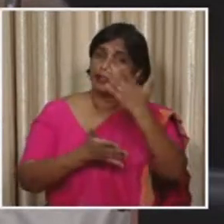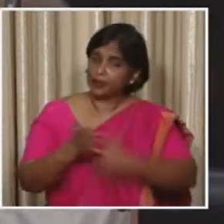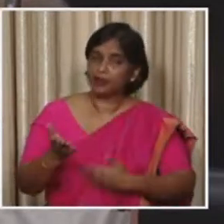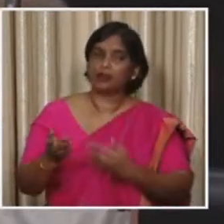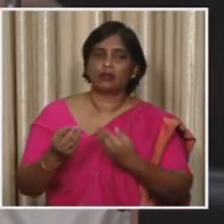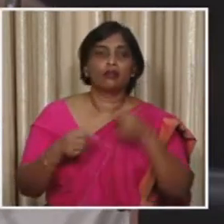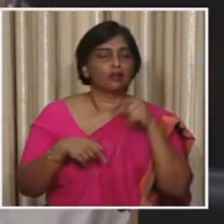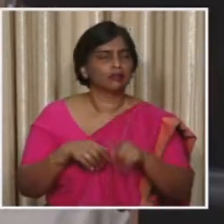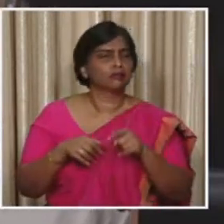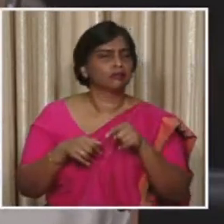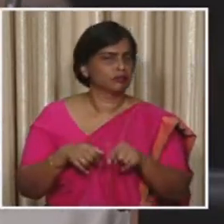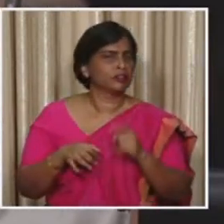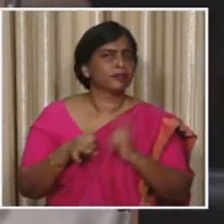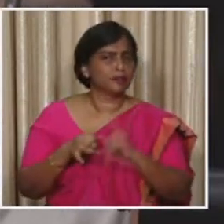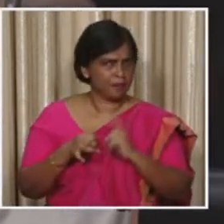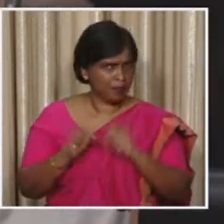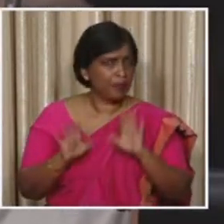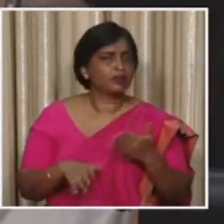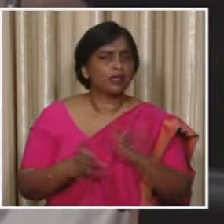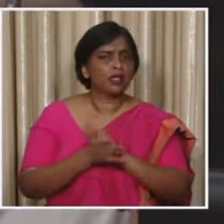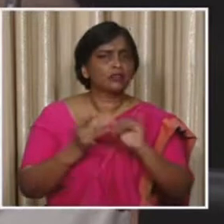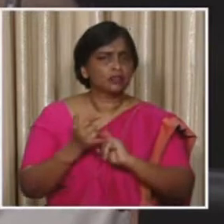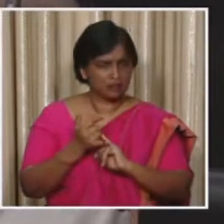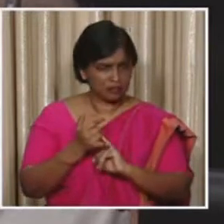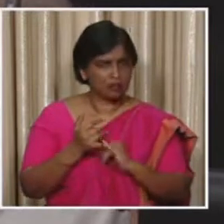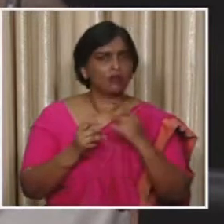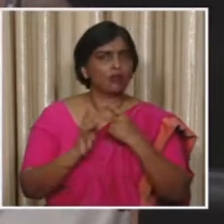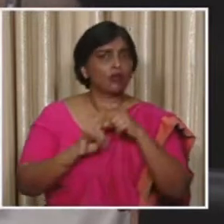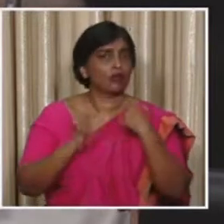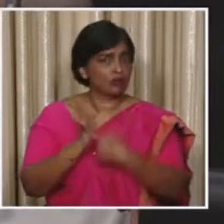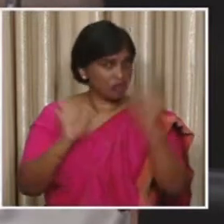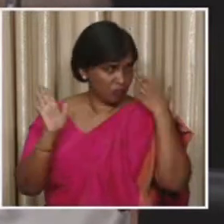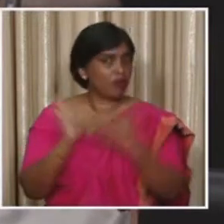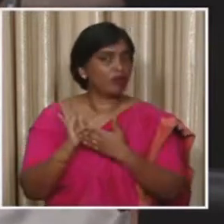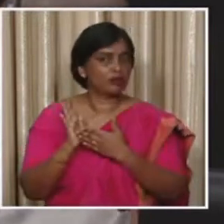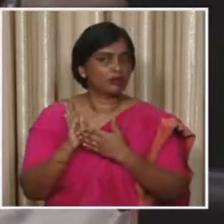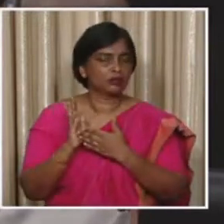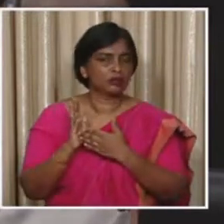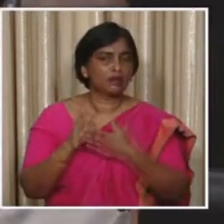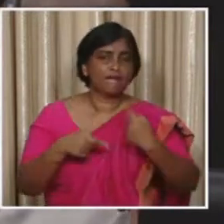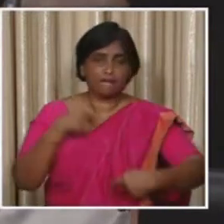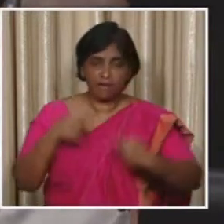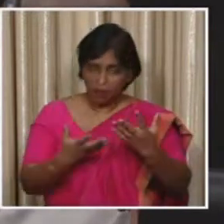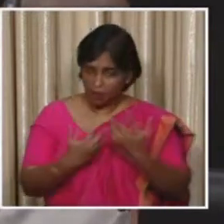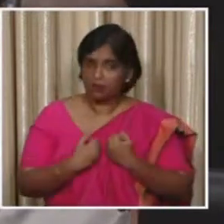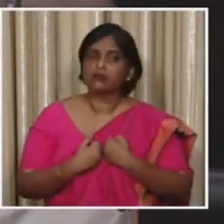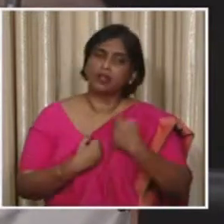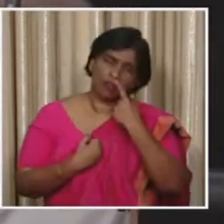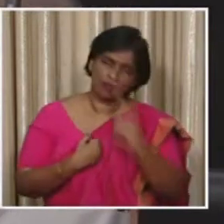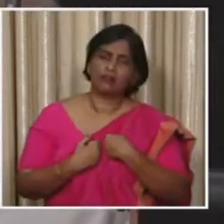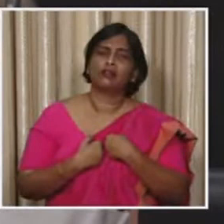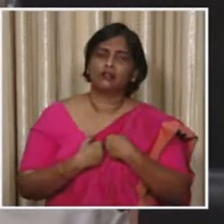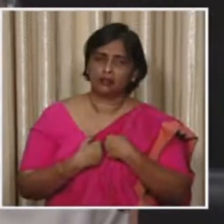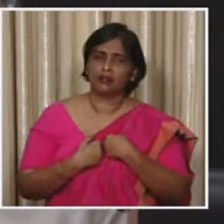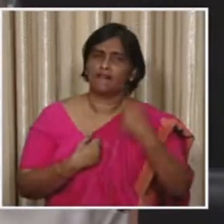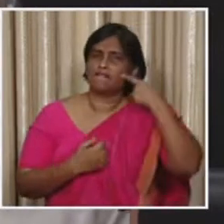කරන්න. මෙතන ප්‍රශ්නයක් තියෙනවද? හර්ෂා ඩිස්වෙලා ආචාර්යතුමා ගැන ඒ වෙනුවට විවාදයක් ඕන නැහැ. එහෙනම් කියන්න